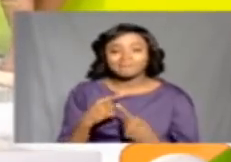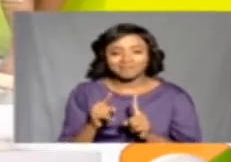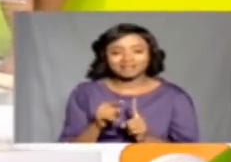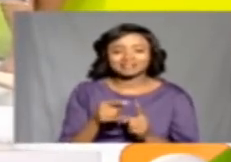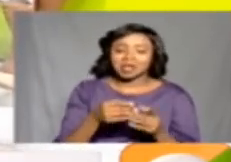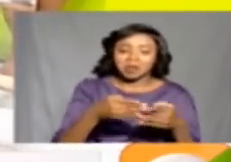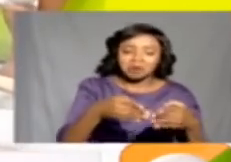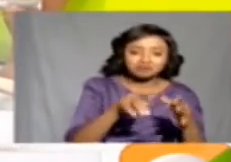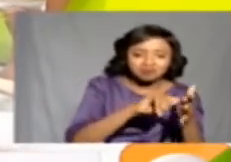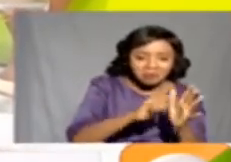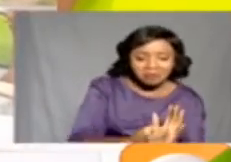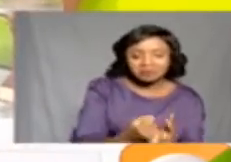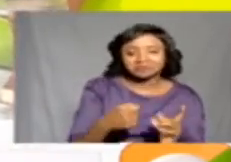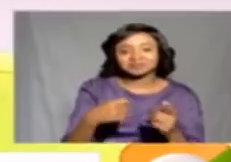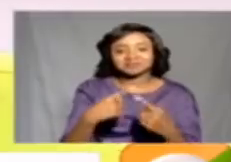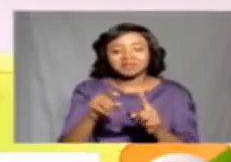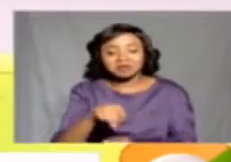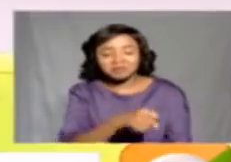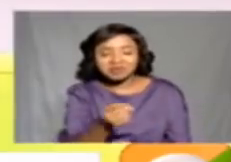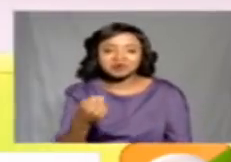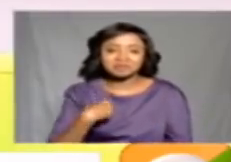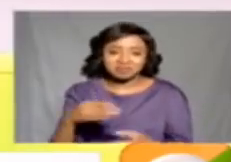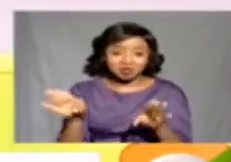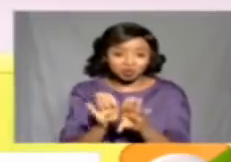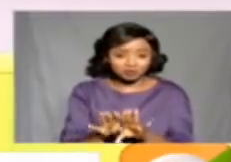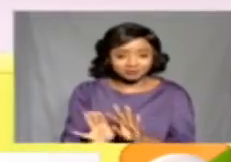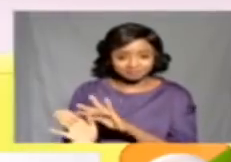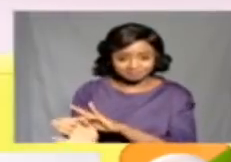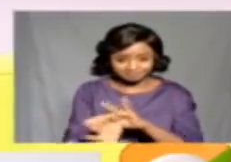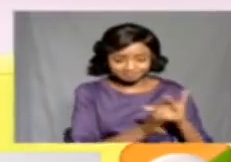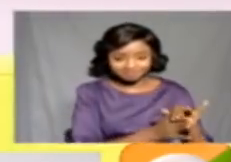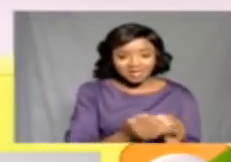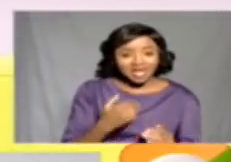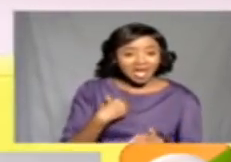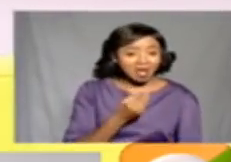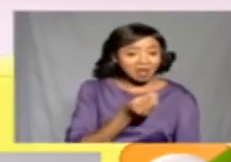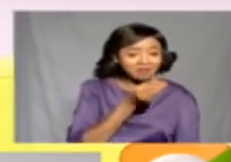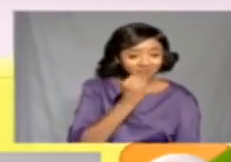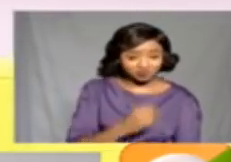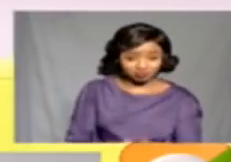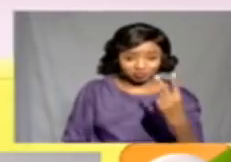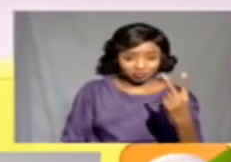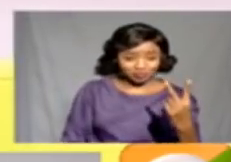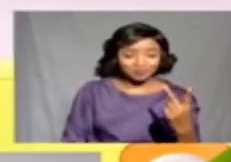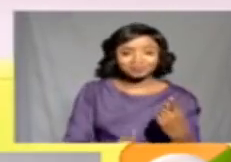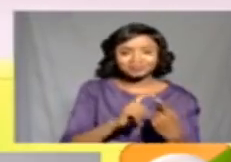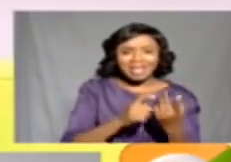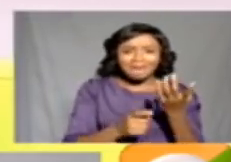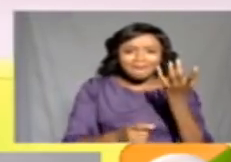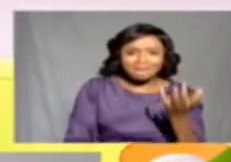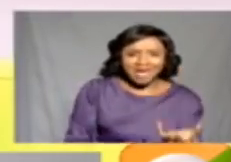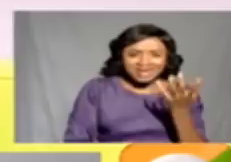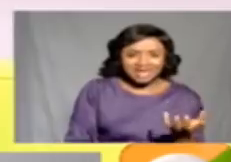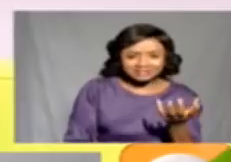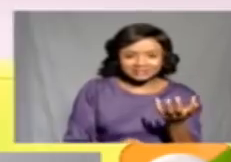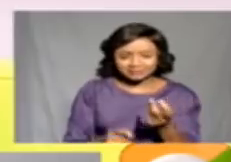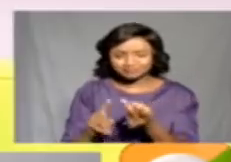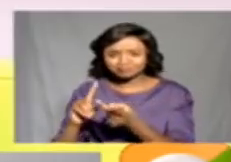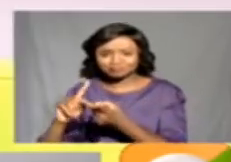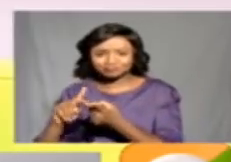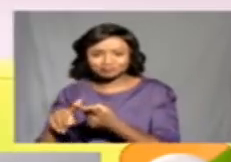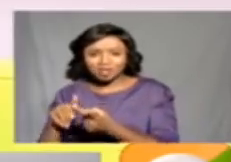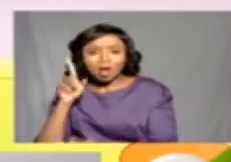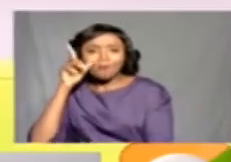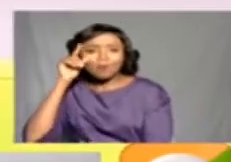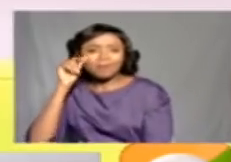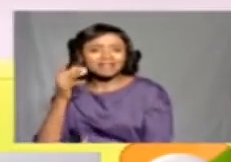mambo mawili. Kuna hivi vitu viwili, vyakula viwili. Mahamri na mandazi. Tofauti ni ipi? Sio vyakula. Hivi kwa Kiswahili